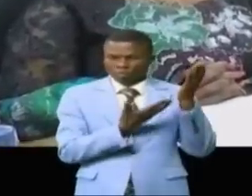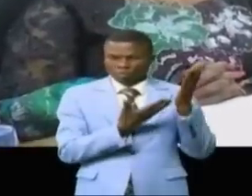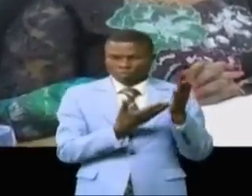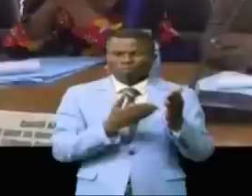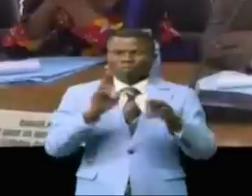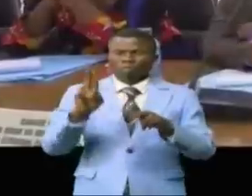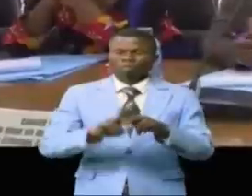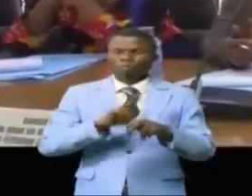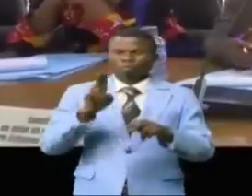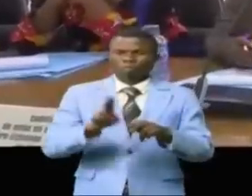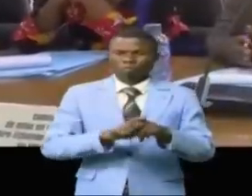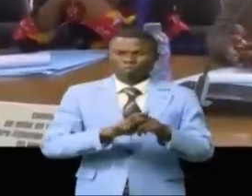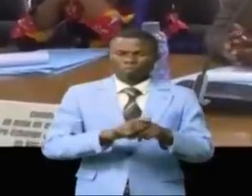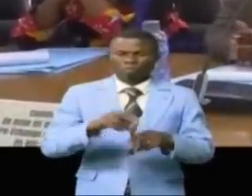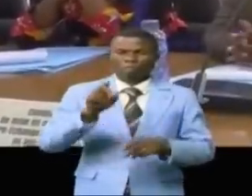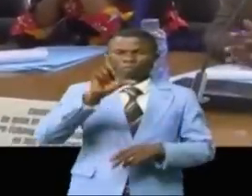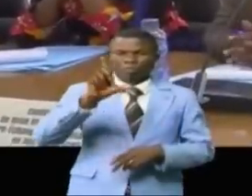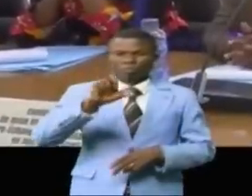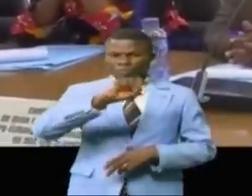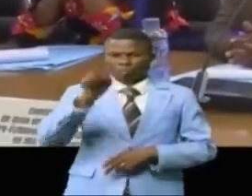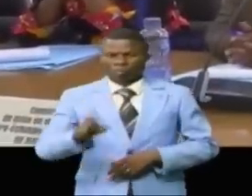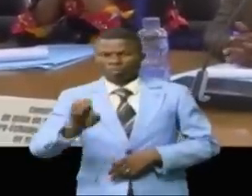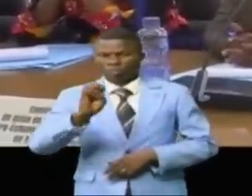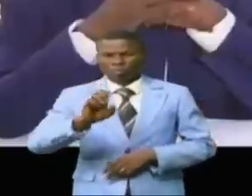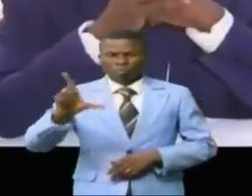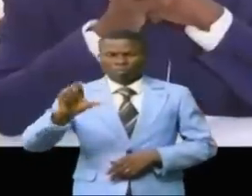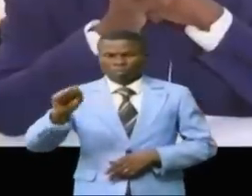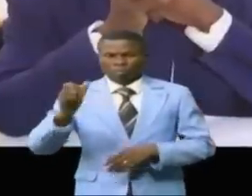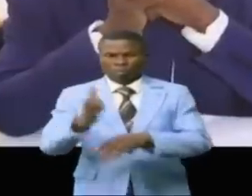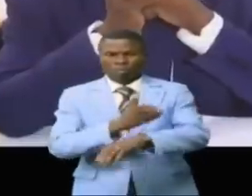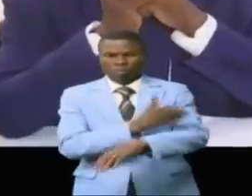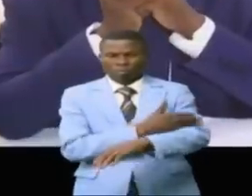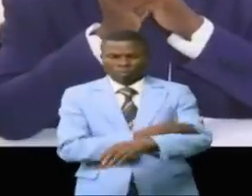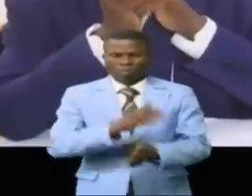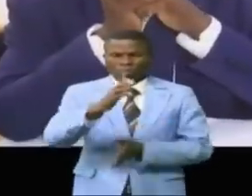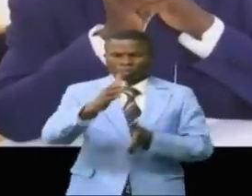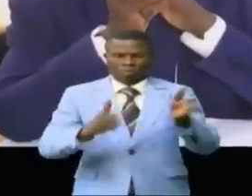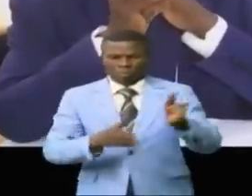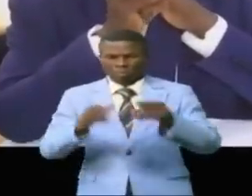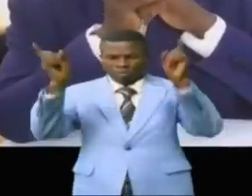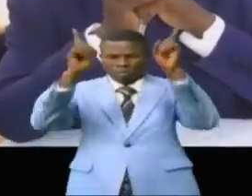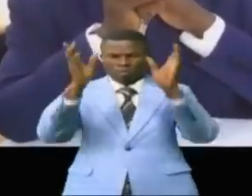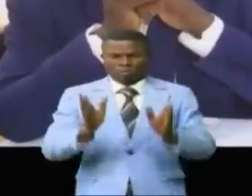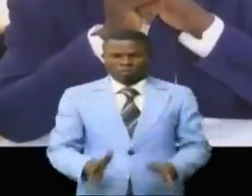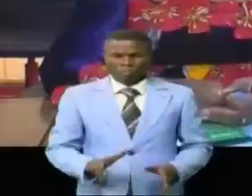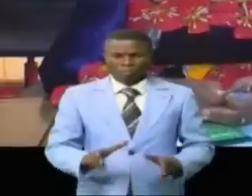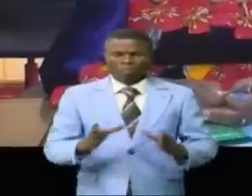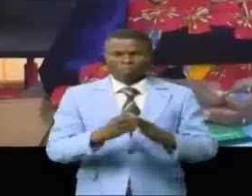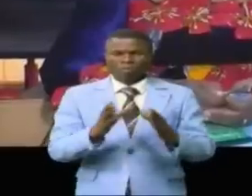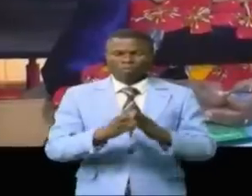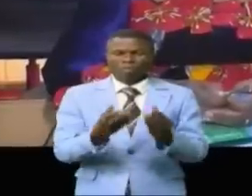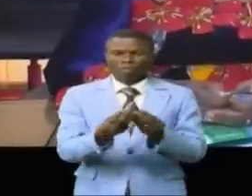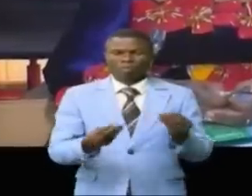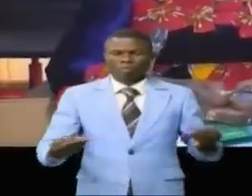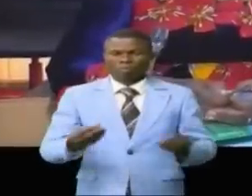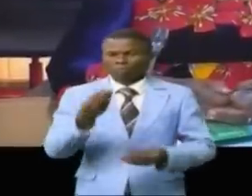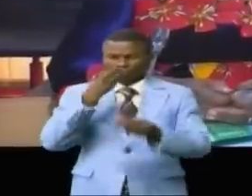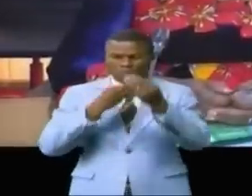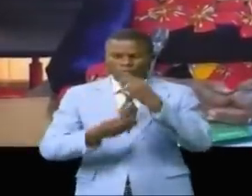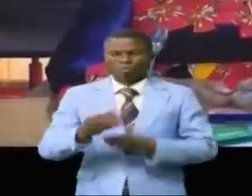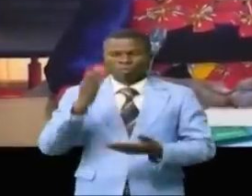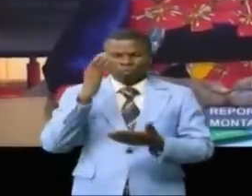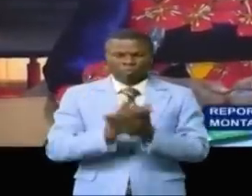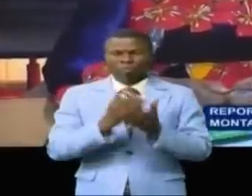en œuvre de la ZELCAF, qui est la croissance des revenus des Africains, avec comme conséquence la réduction de la